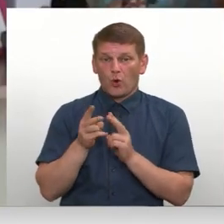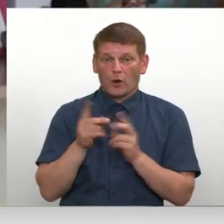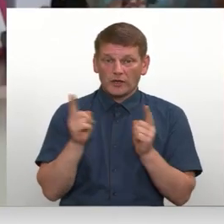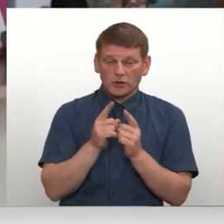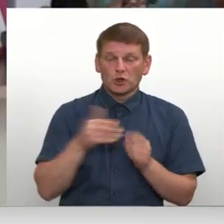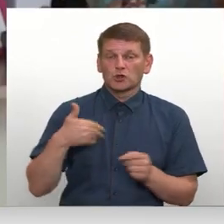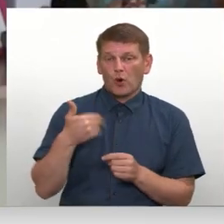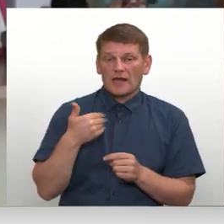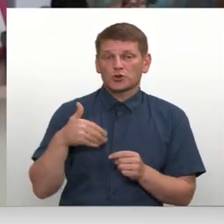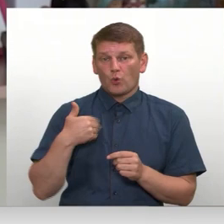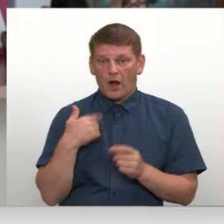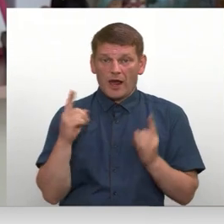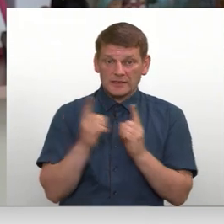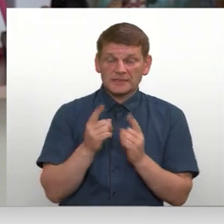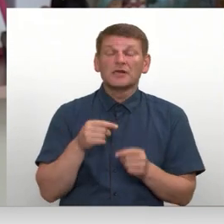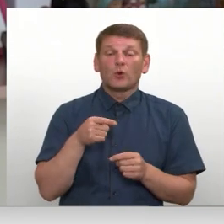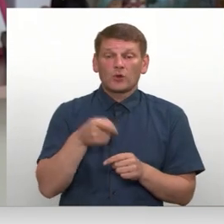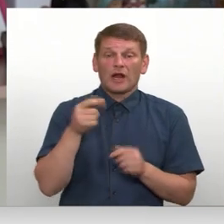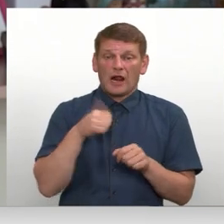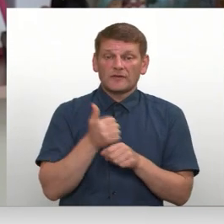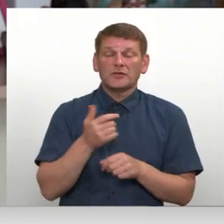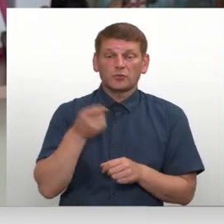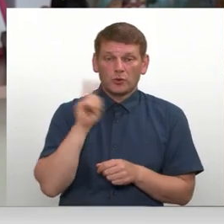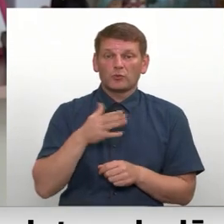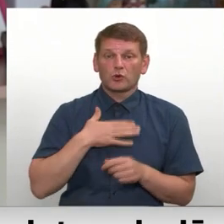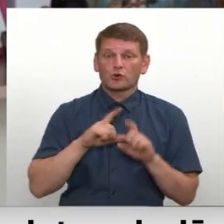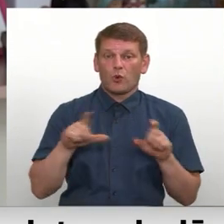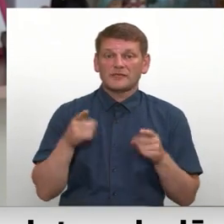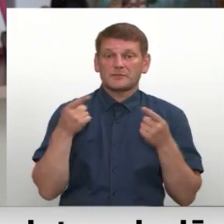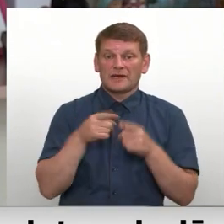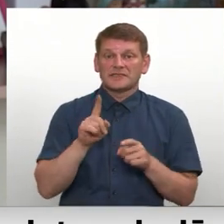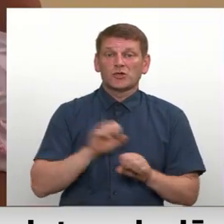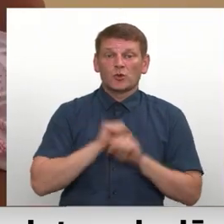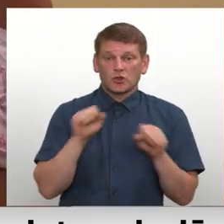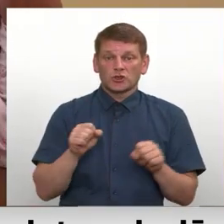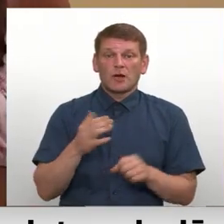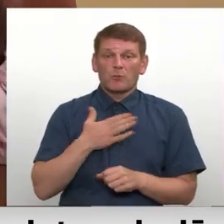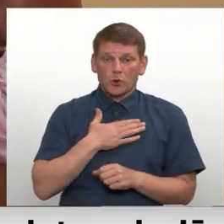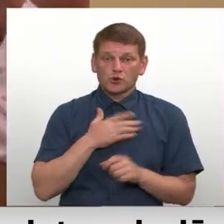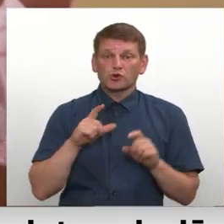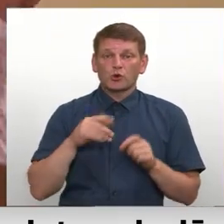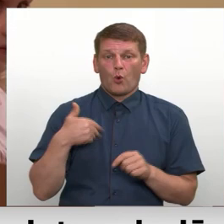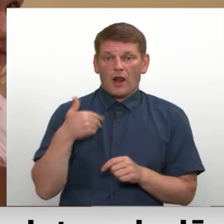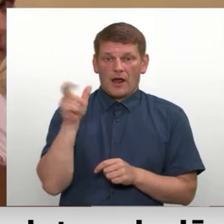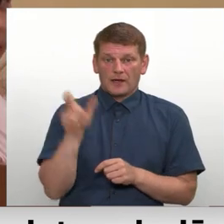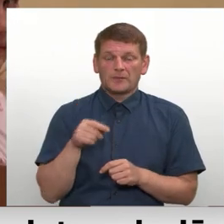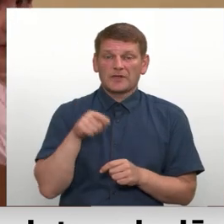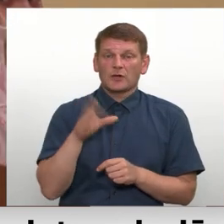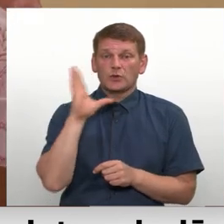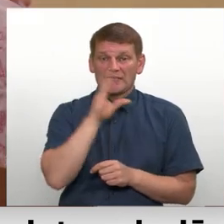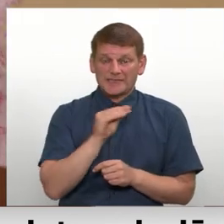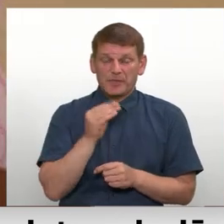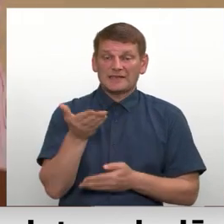skolens skolens un galvenais, protams, mūsu skolas mērķis ir nodrošināt mūsu skoleniem tādu iespēju